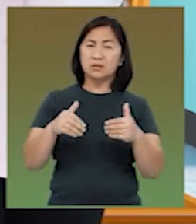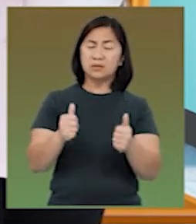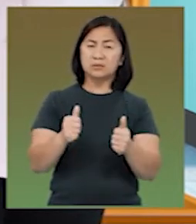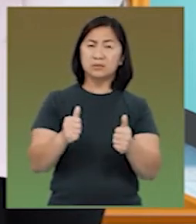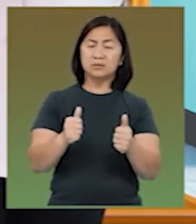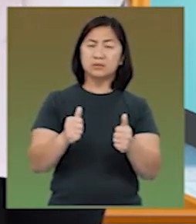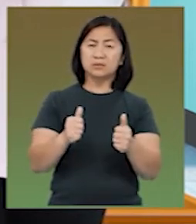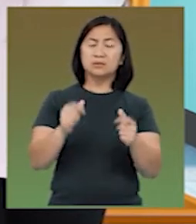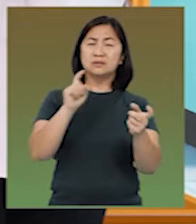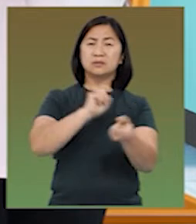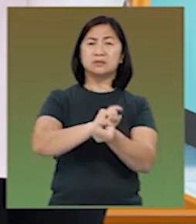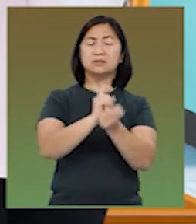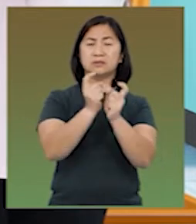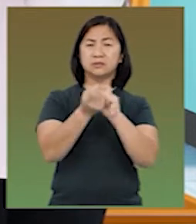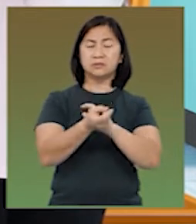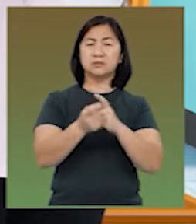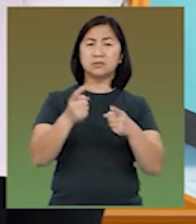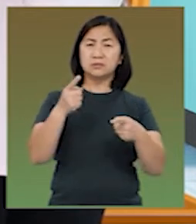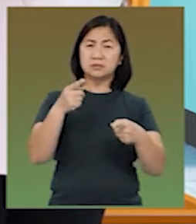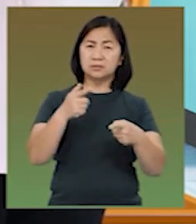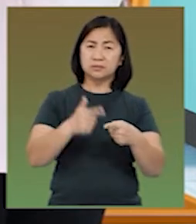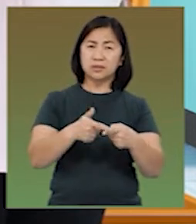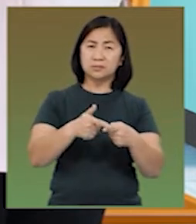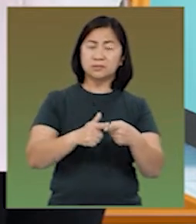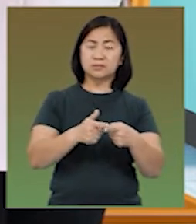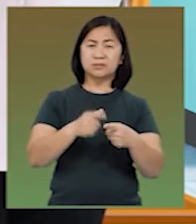Paano ito i-convert sa grams?